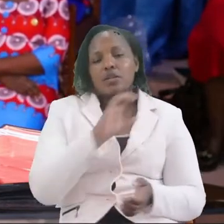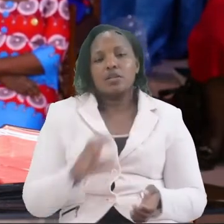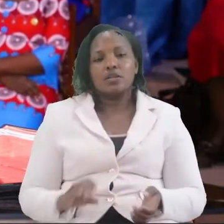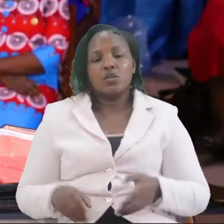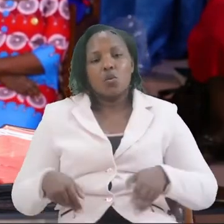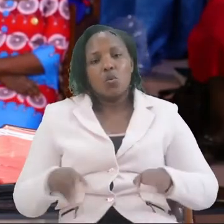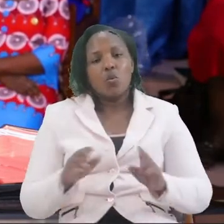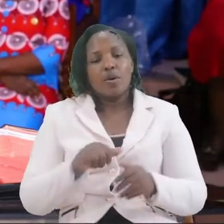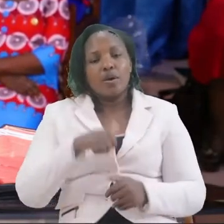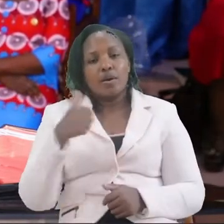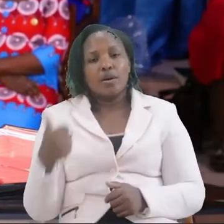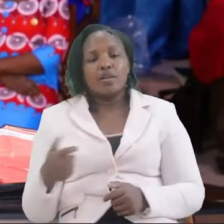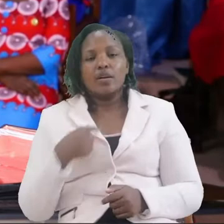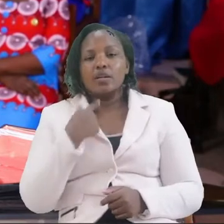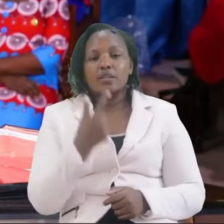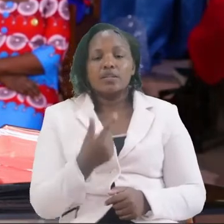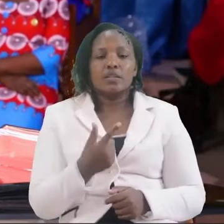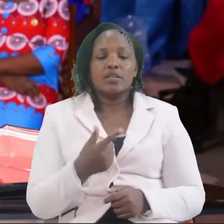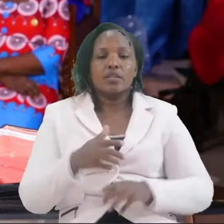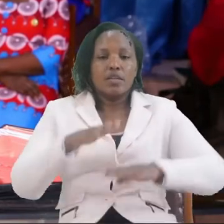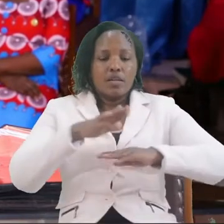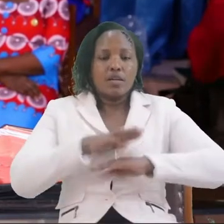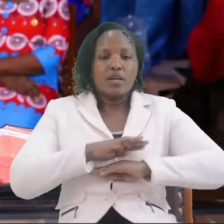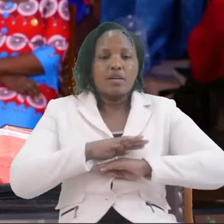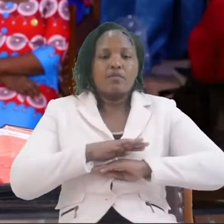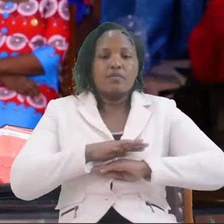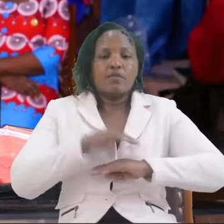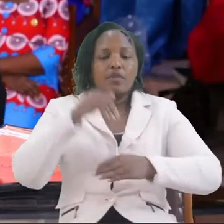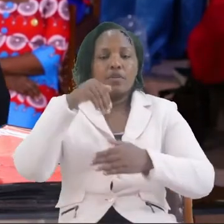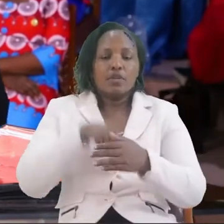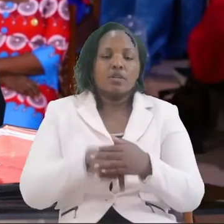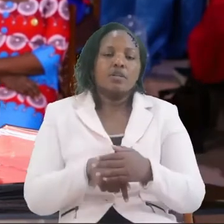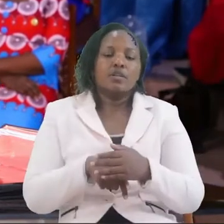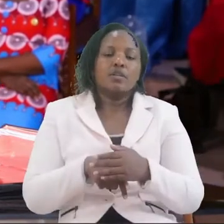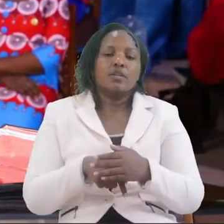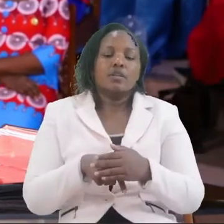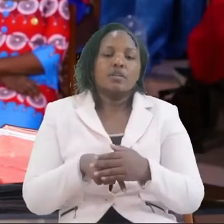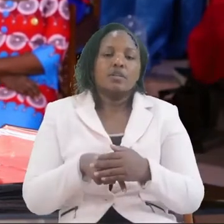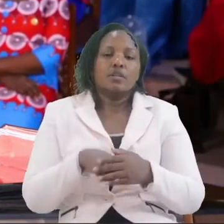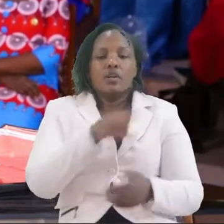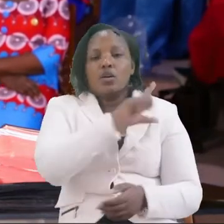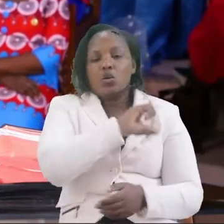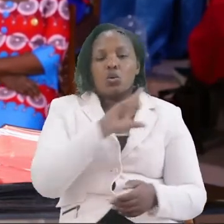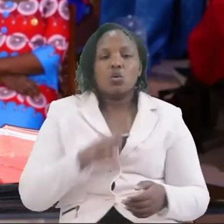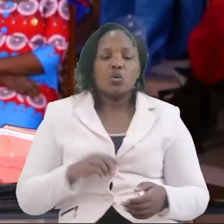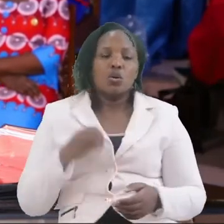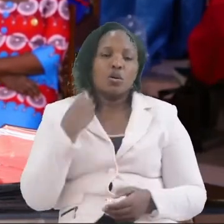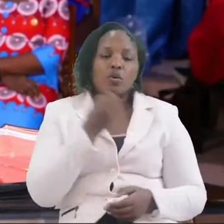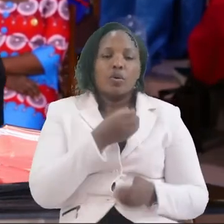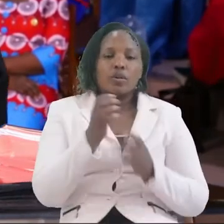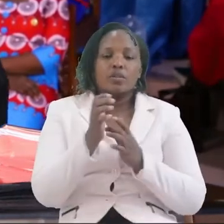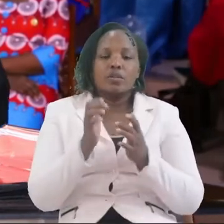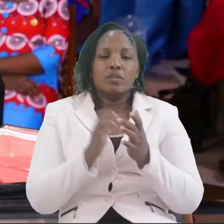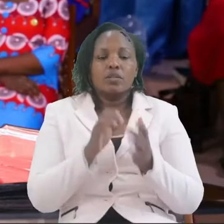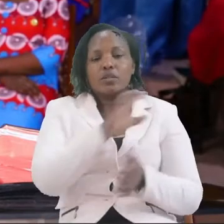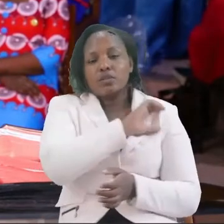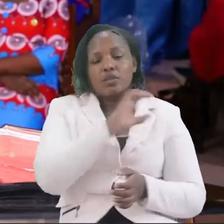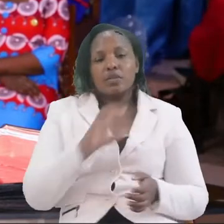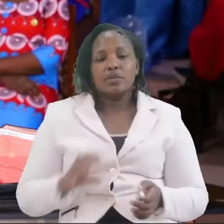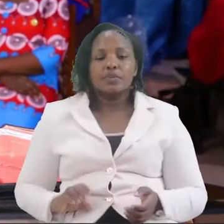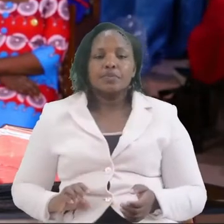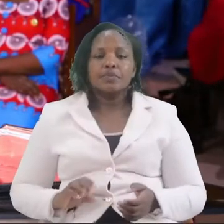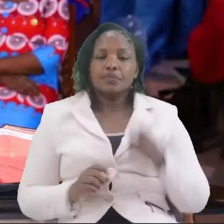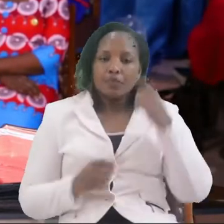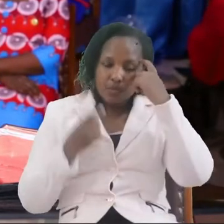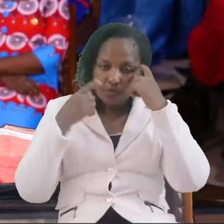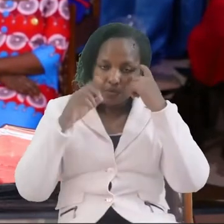zingine, kwa njia nyingine tunasema ni kuridhika katika Bwana wetu Yesu Kristo. Kwa